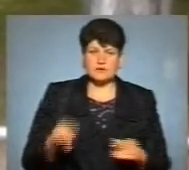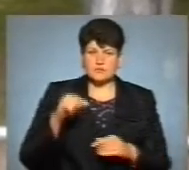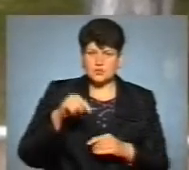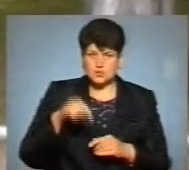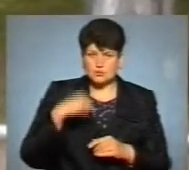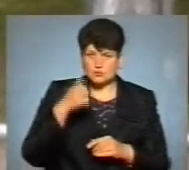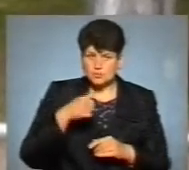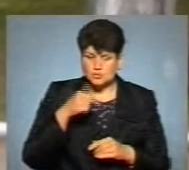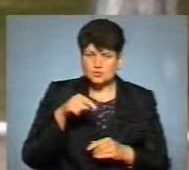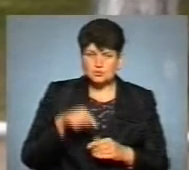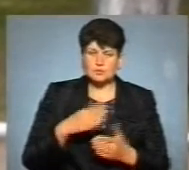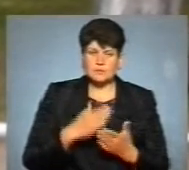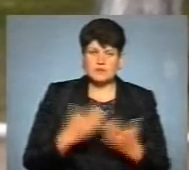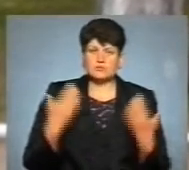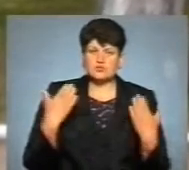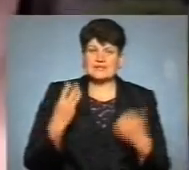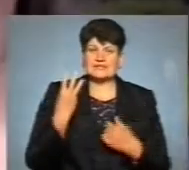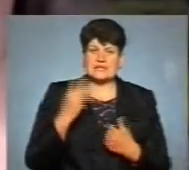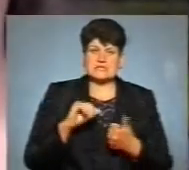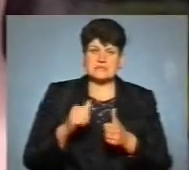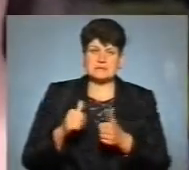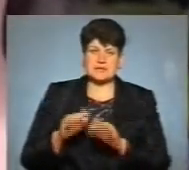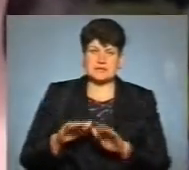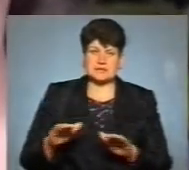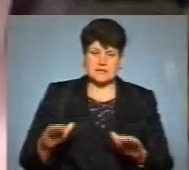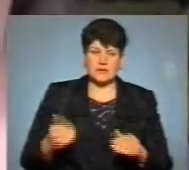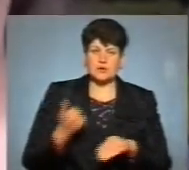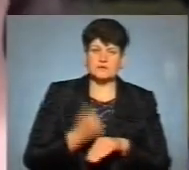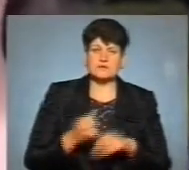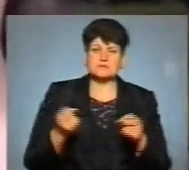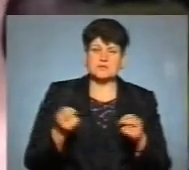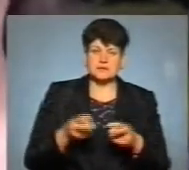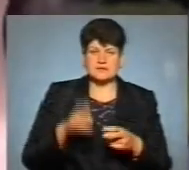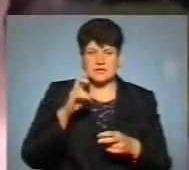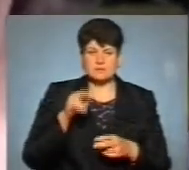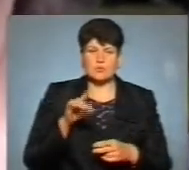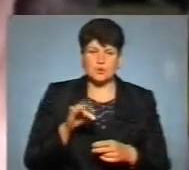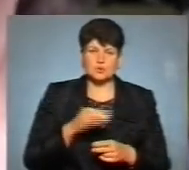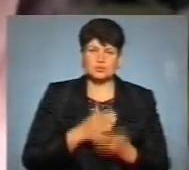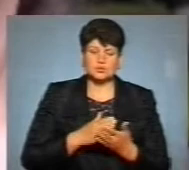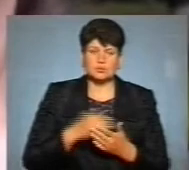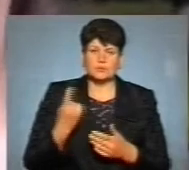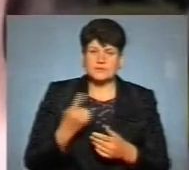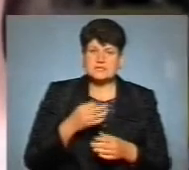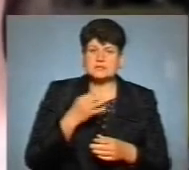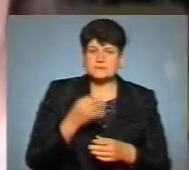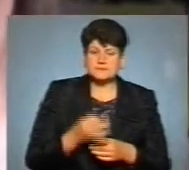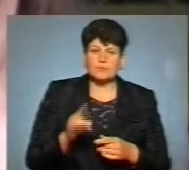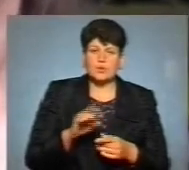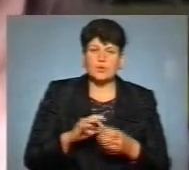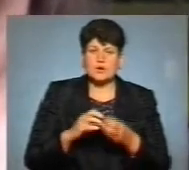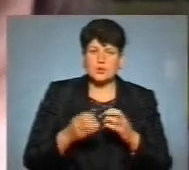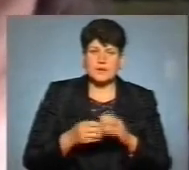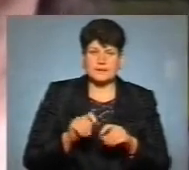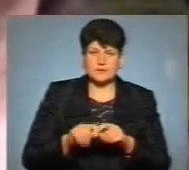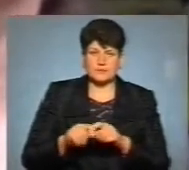за її словами, тут мають відпочивати 3 зміни дітей. Головна спеціалістка Держпродспоживслужби області Марія Дручковська розповіла про результати перевірок